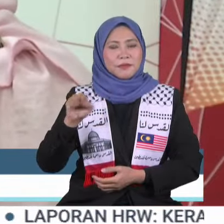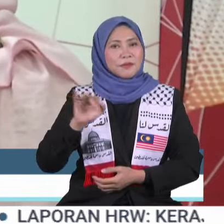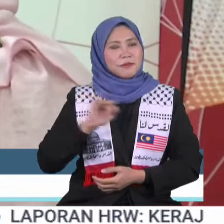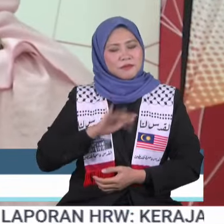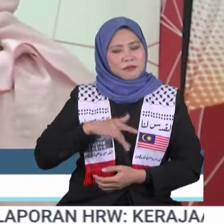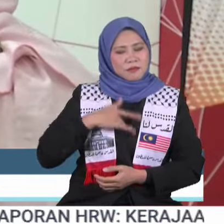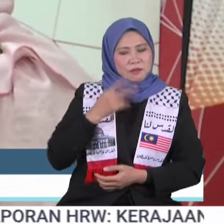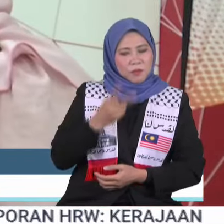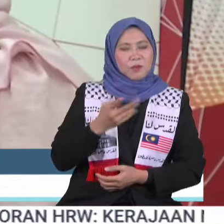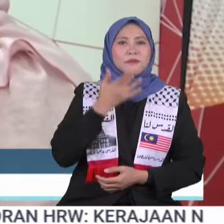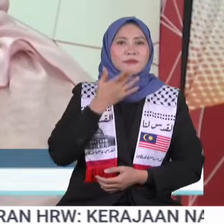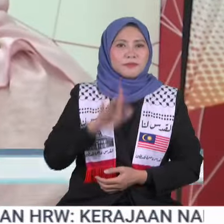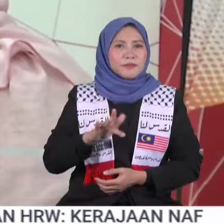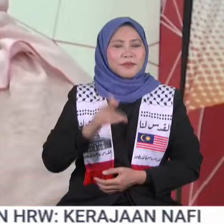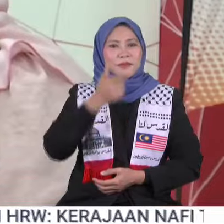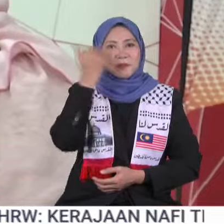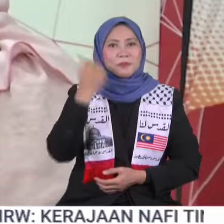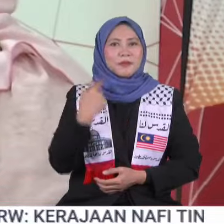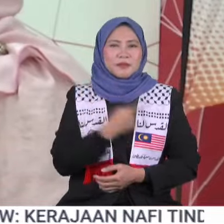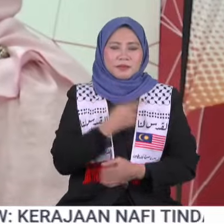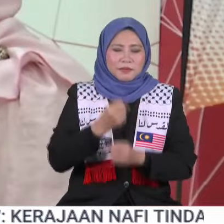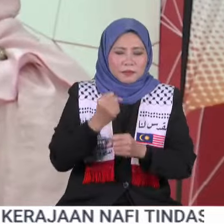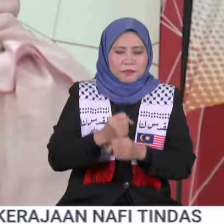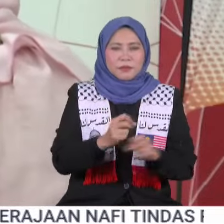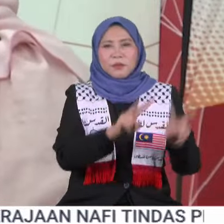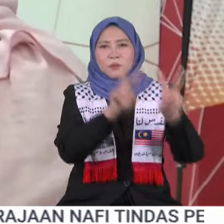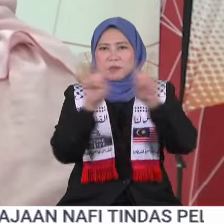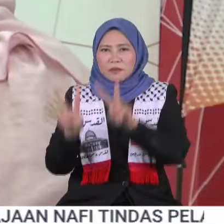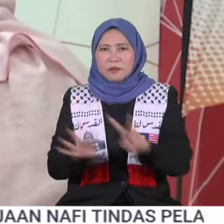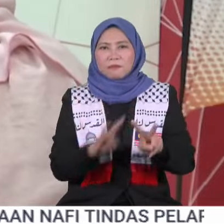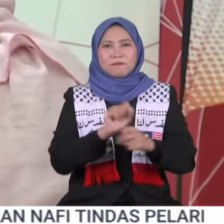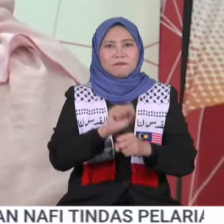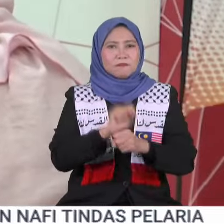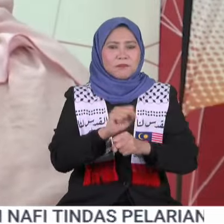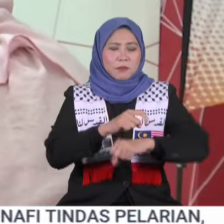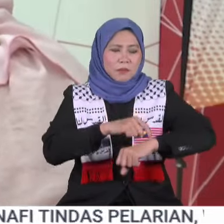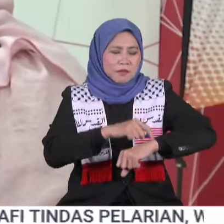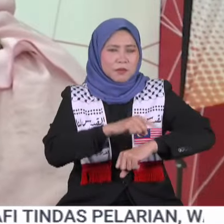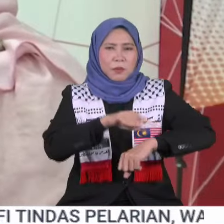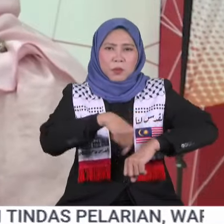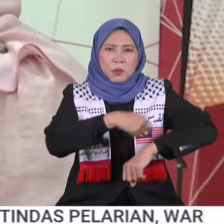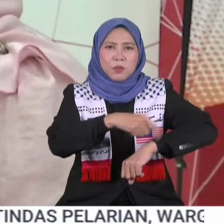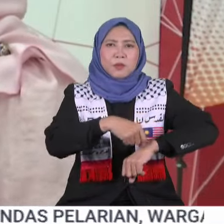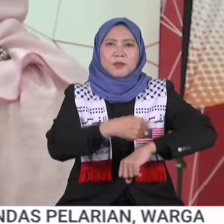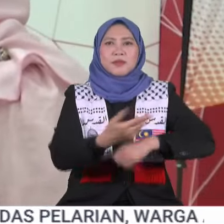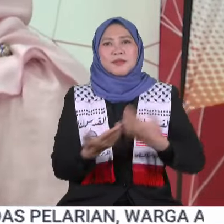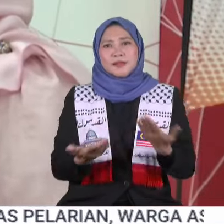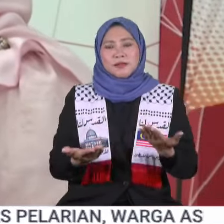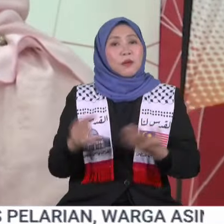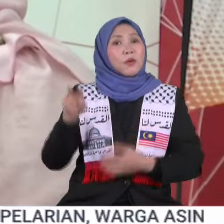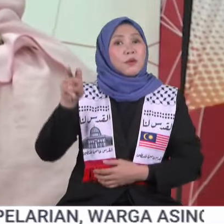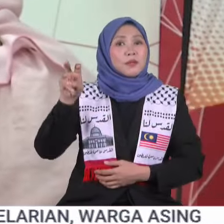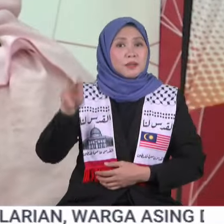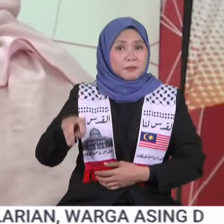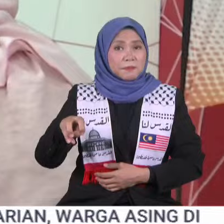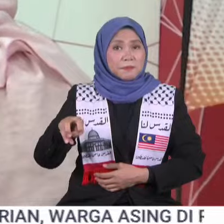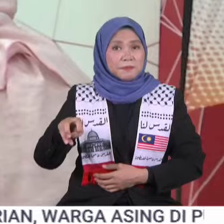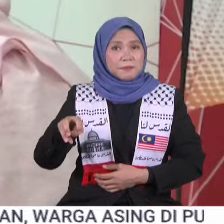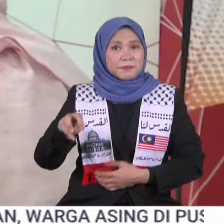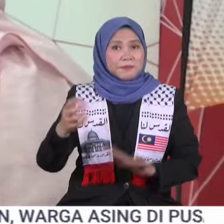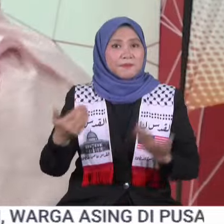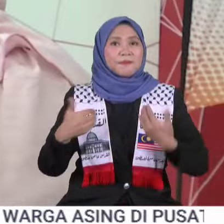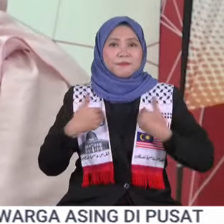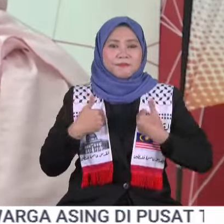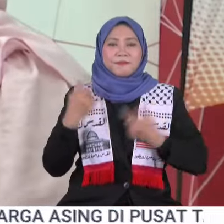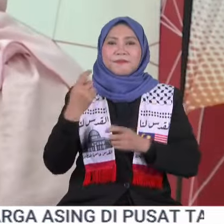rasa sangat Bertuah sebab walaupun kita kerja 24 jam tapi wajib